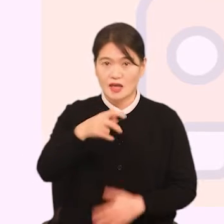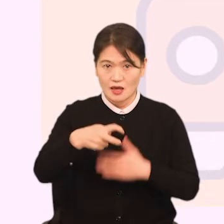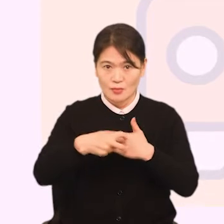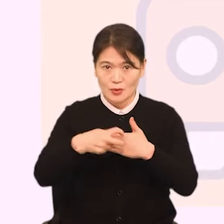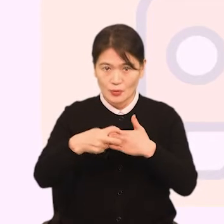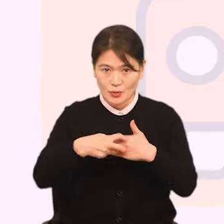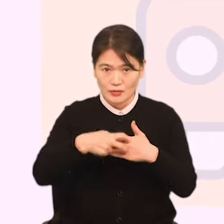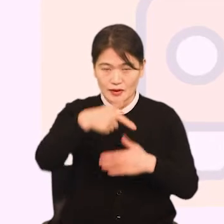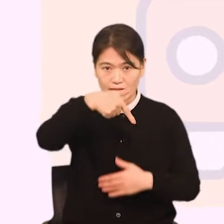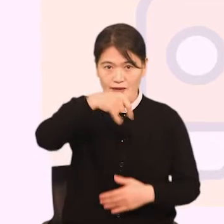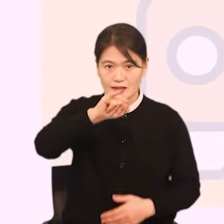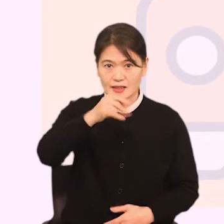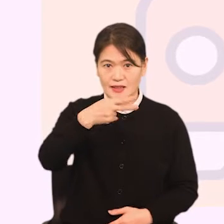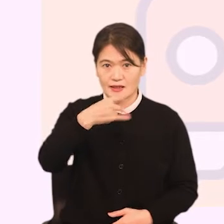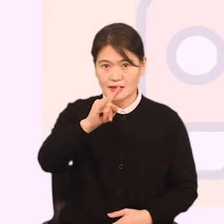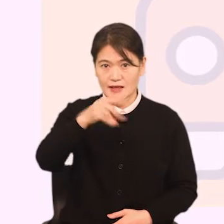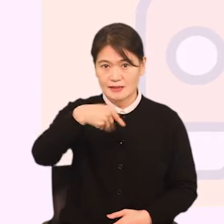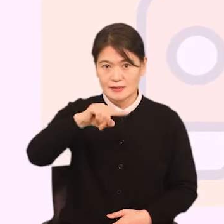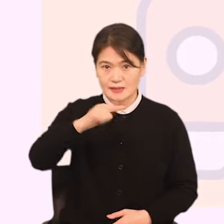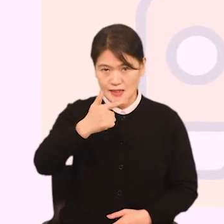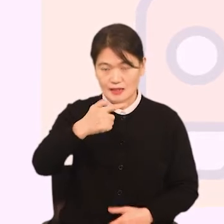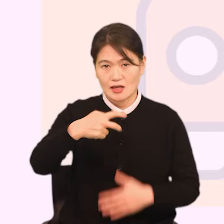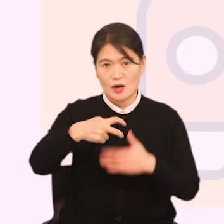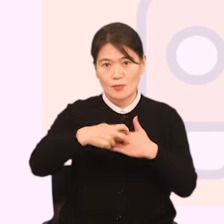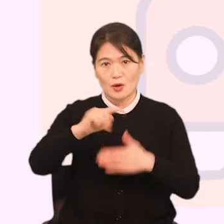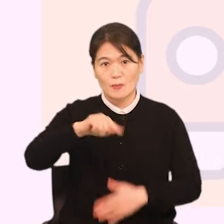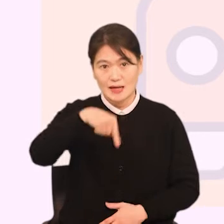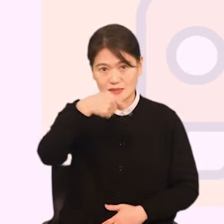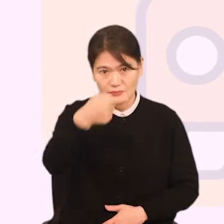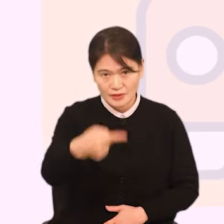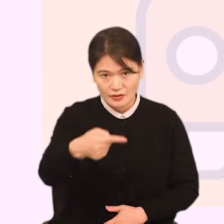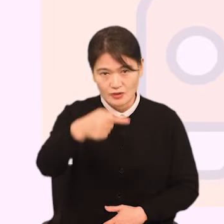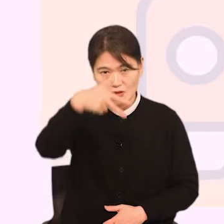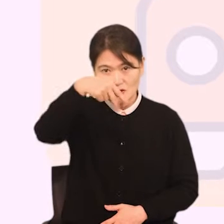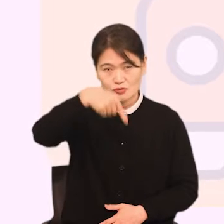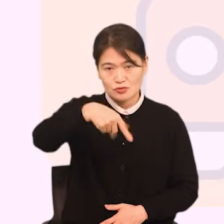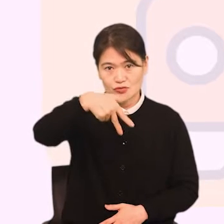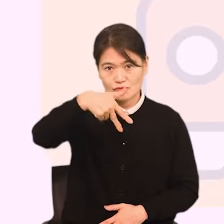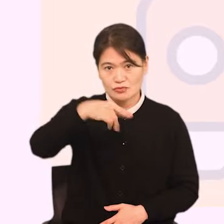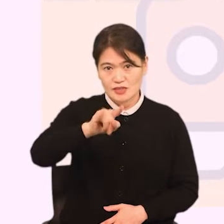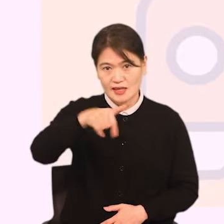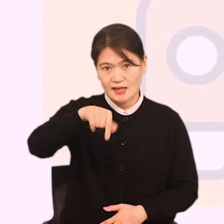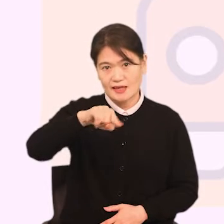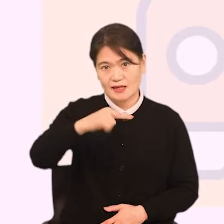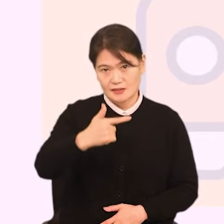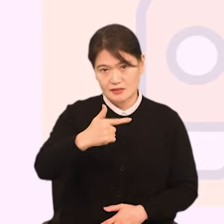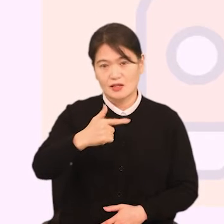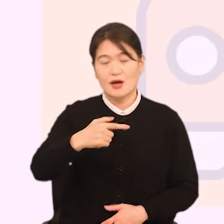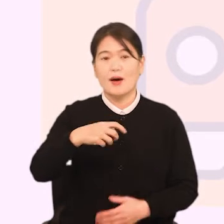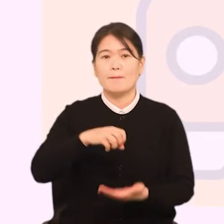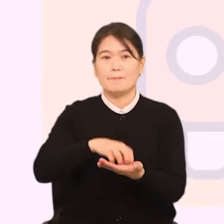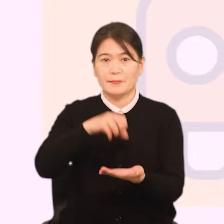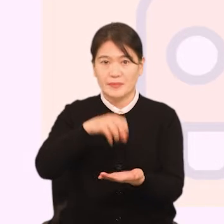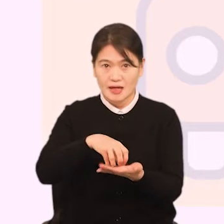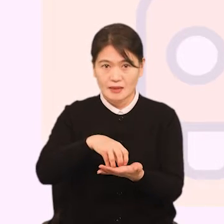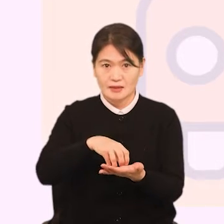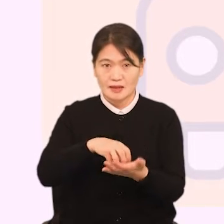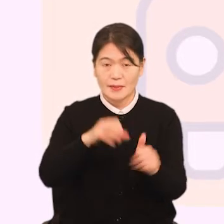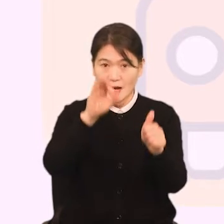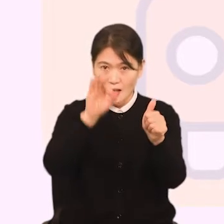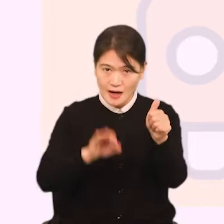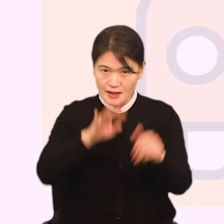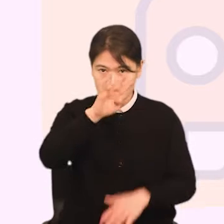아래, 광명성해병원 앞 3거리, 광명기대참병원 맞은편, 철산동 주재근 베이커리